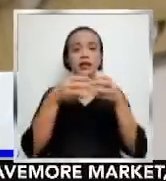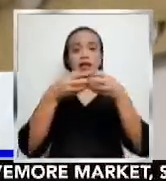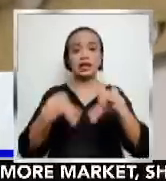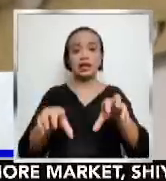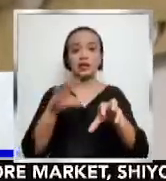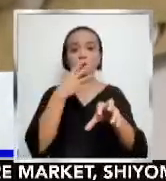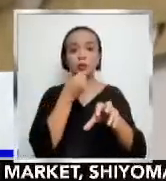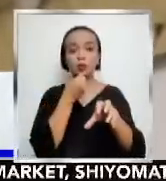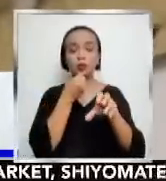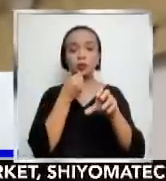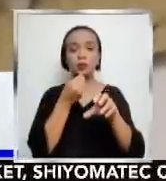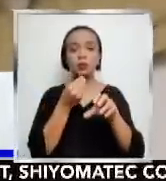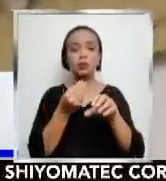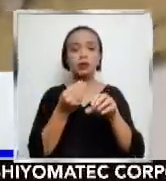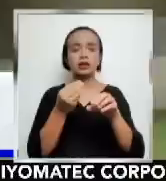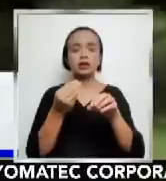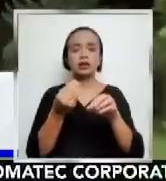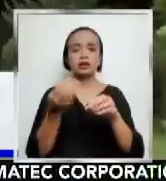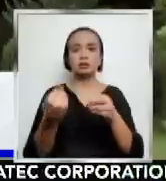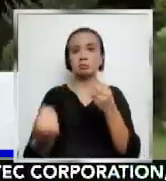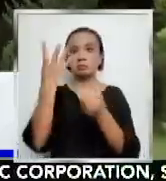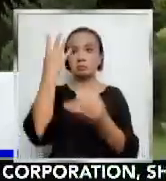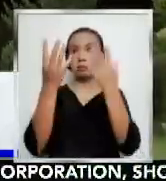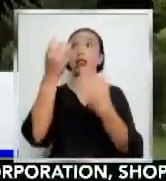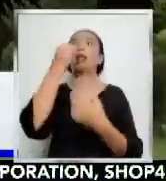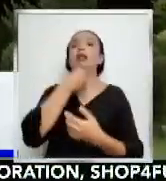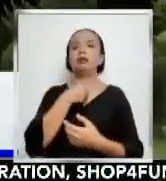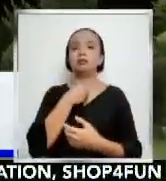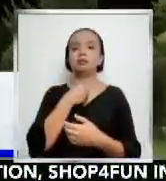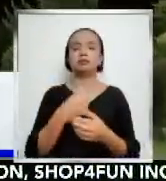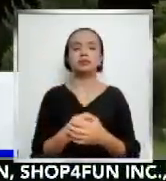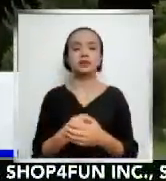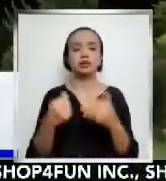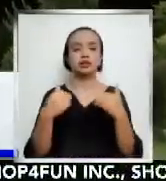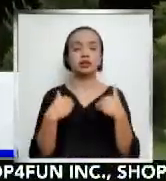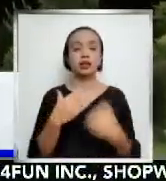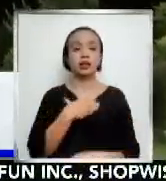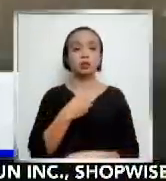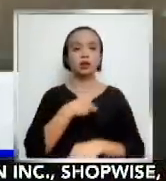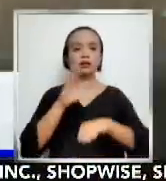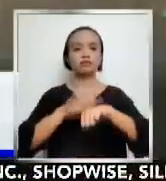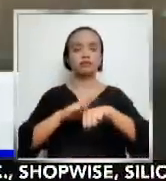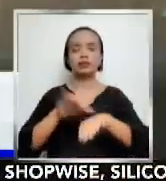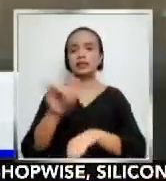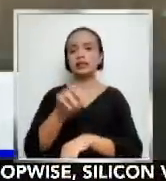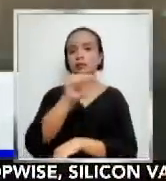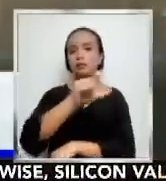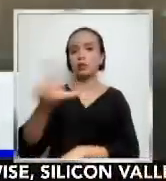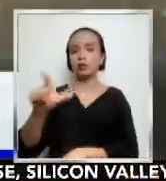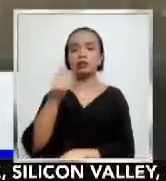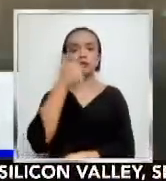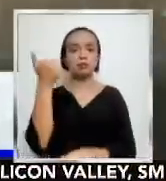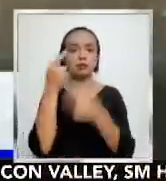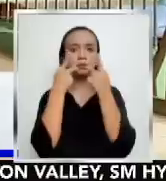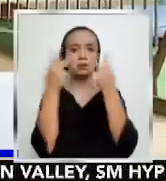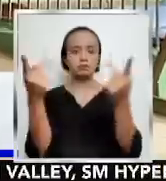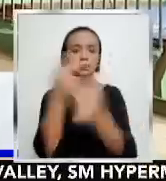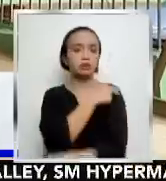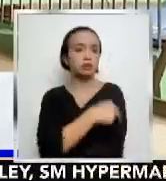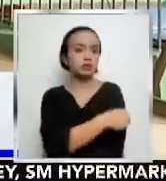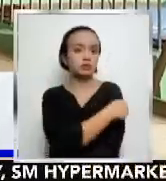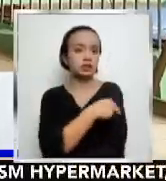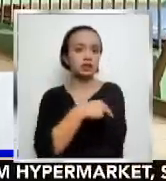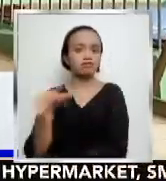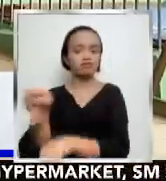ng sangkap niyan at ibang paputok. Nasa white alert na sila tulad ng lahat ng mga pampublikong pagamutan sa bansa.